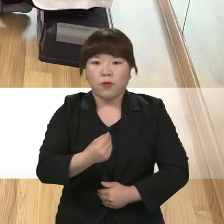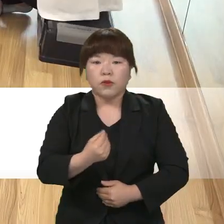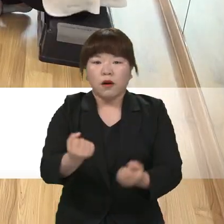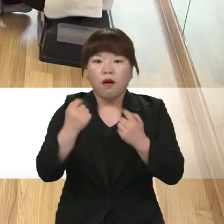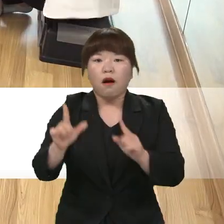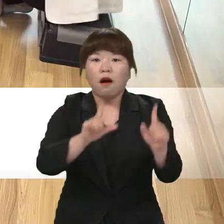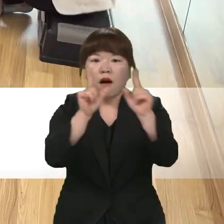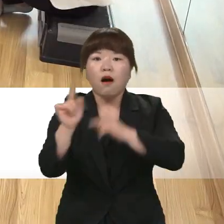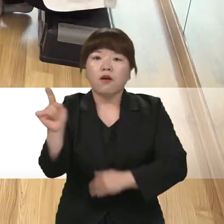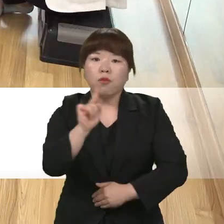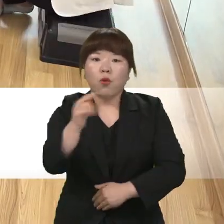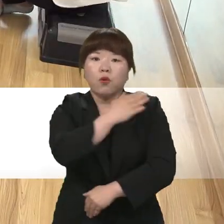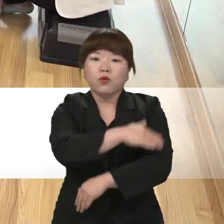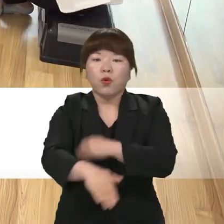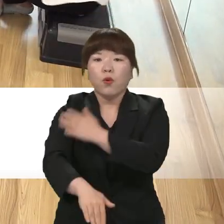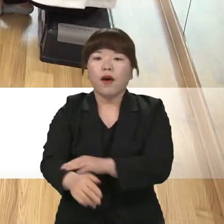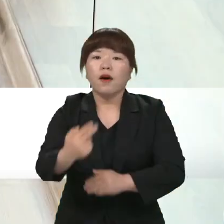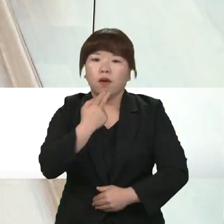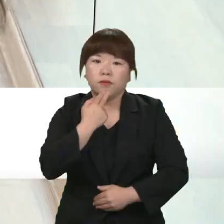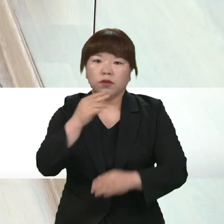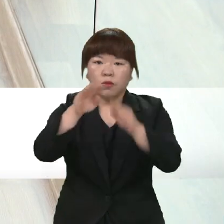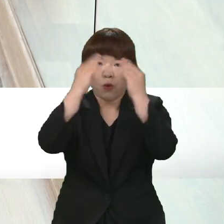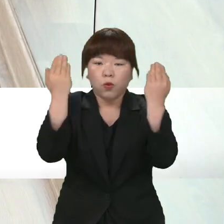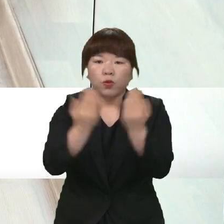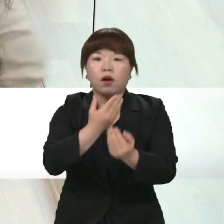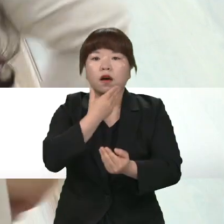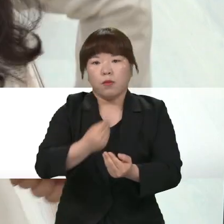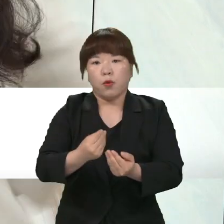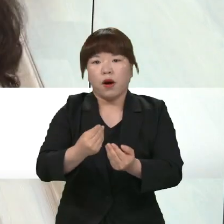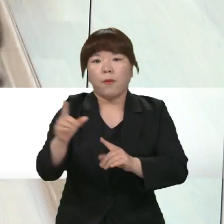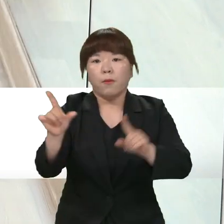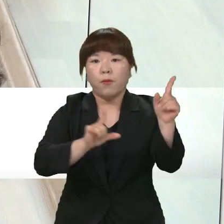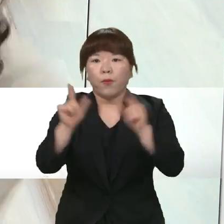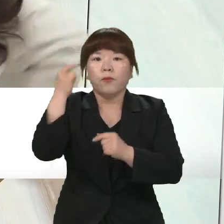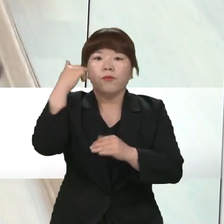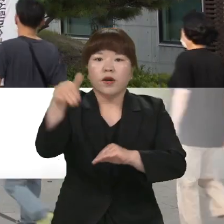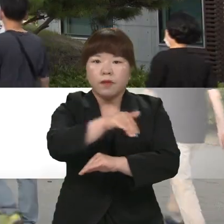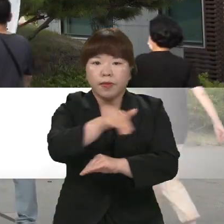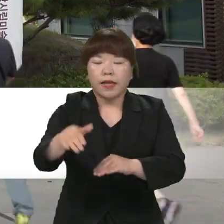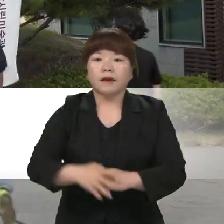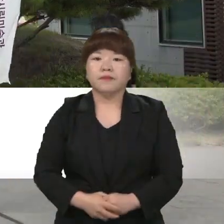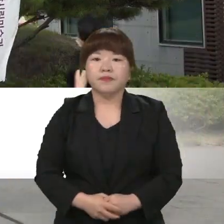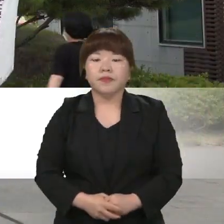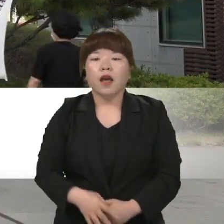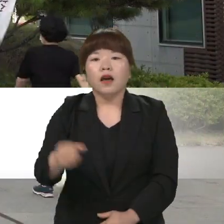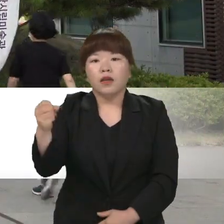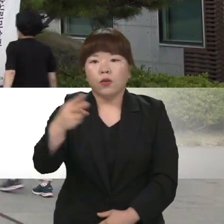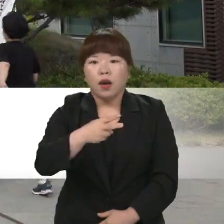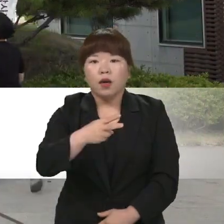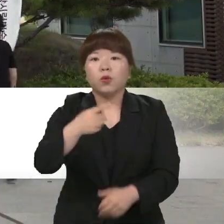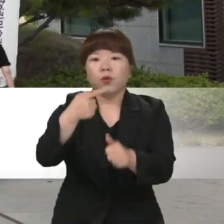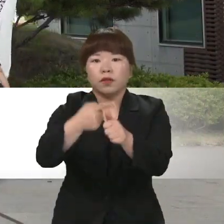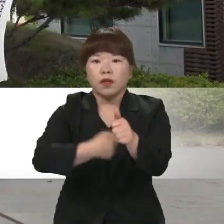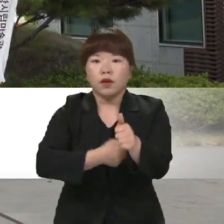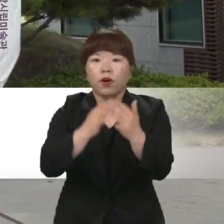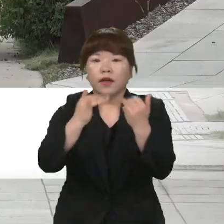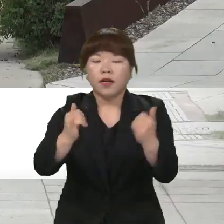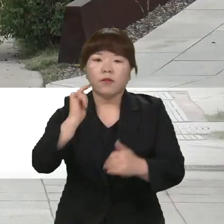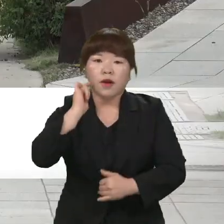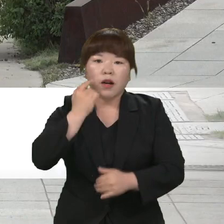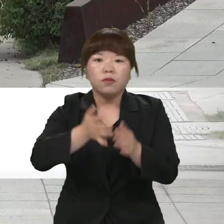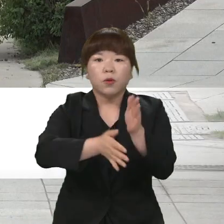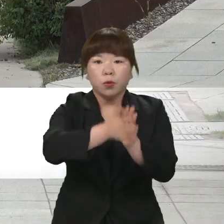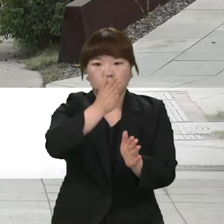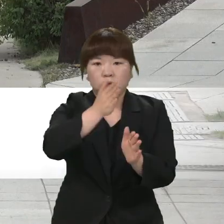생활은 소외계층이 없는 지역 공동체 모두가 행복한 청사진을 글입니다 이외에도 도시 자연과 사람이